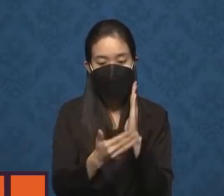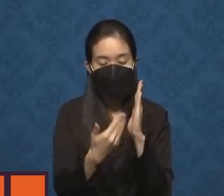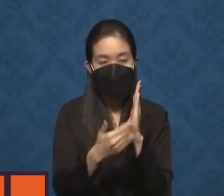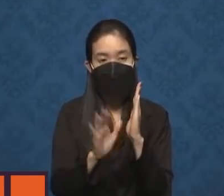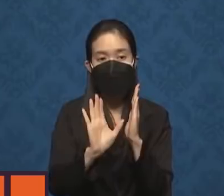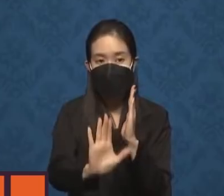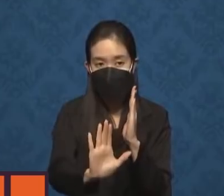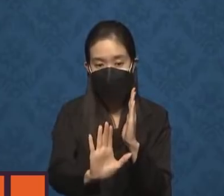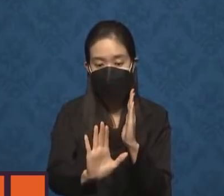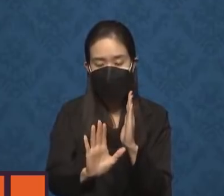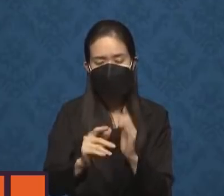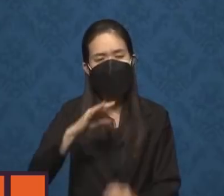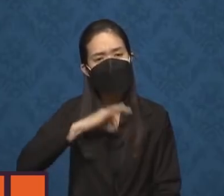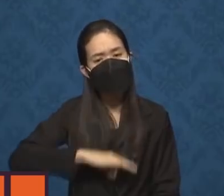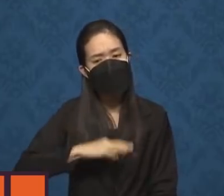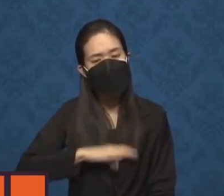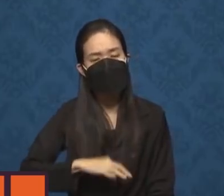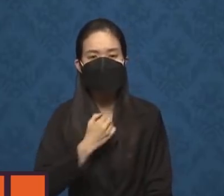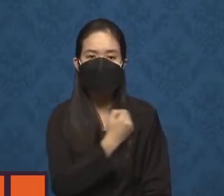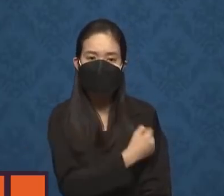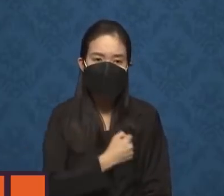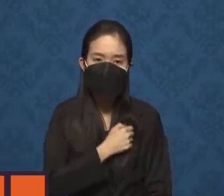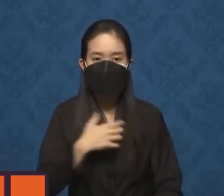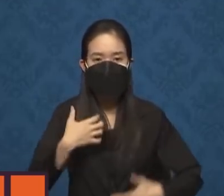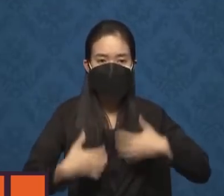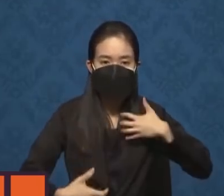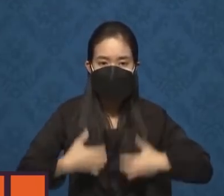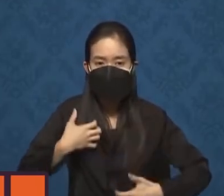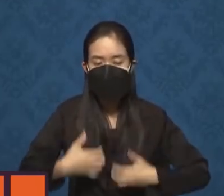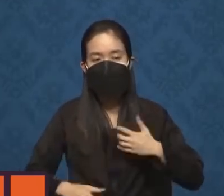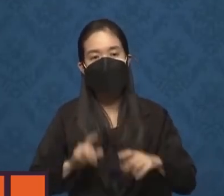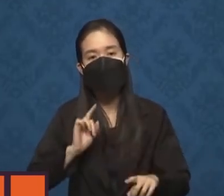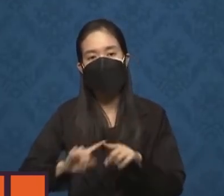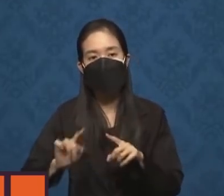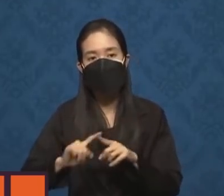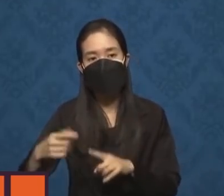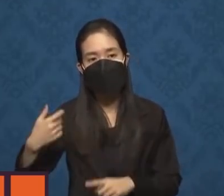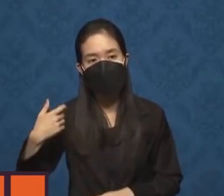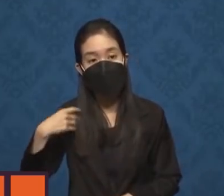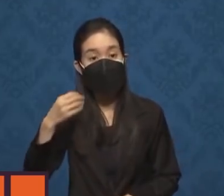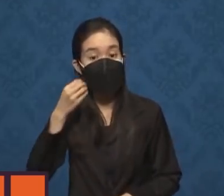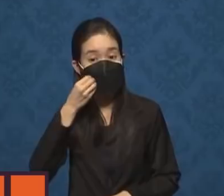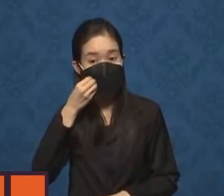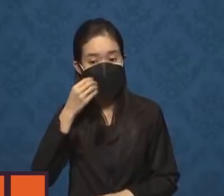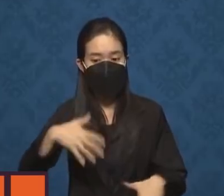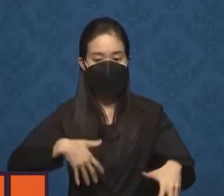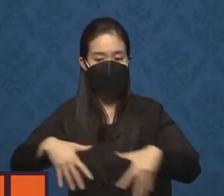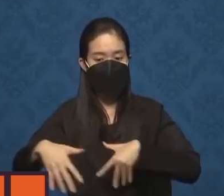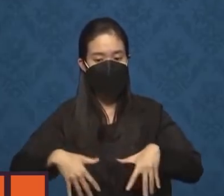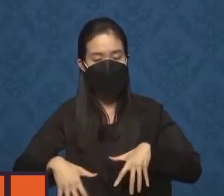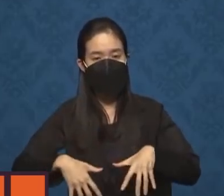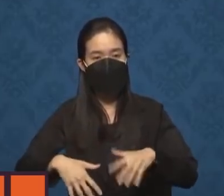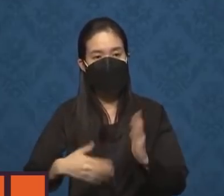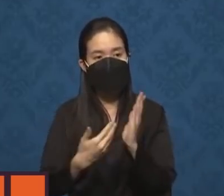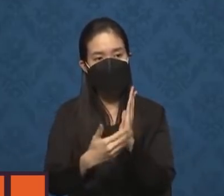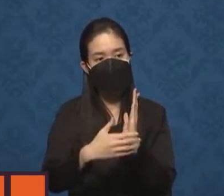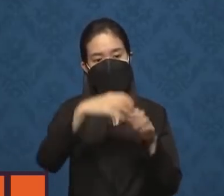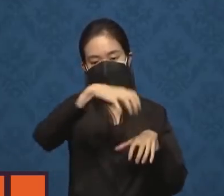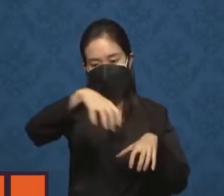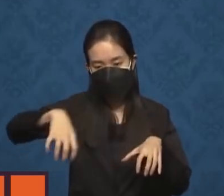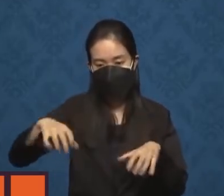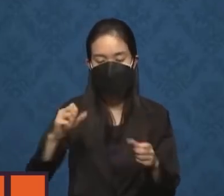ความเจ็บปวดของพี่น้องประชาชนที่อยู่โดยแนะแนวรอบเขตเศรษฐกิจพิเศษทั่วประเทศ